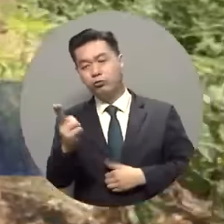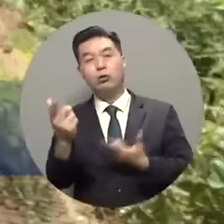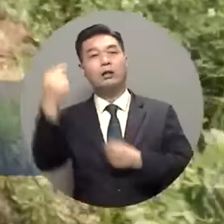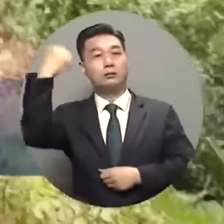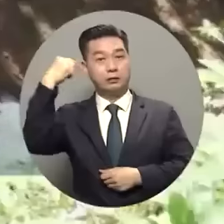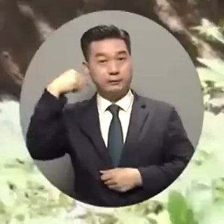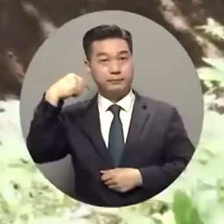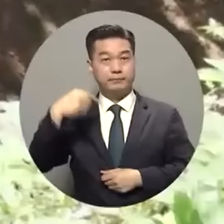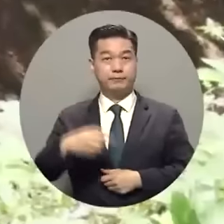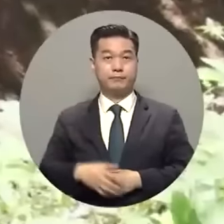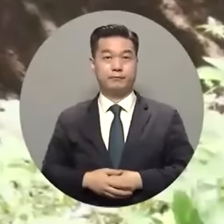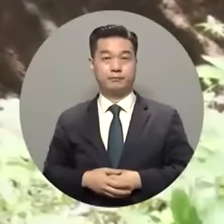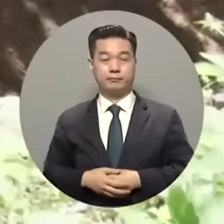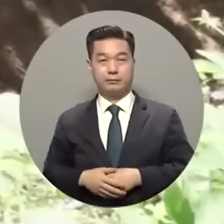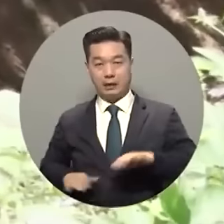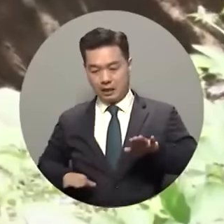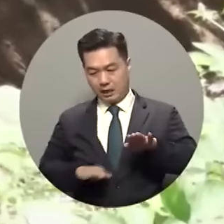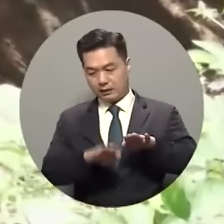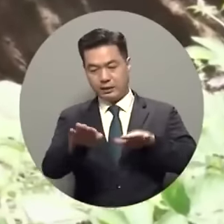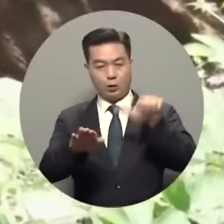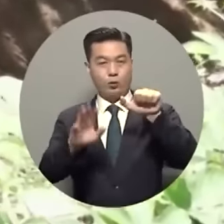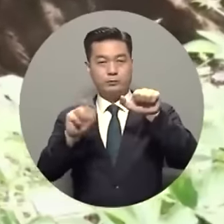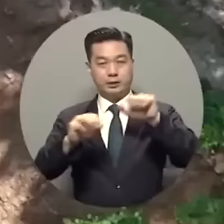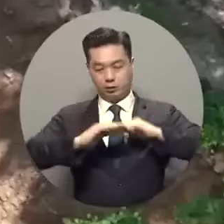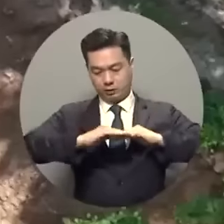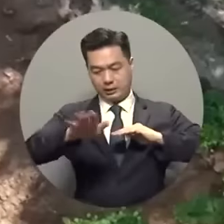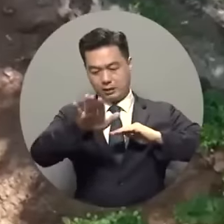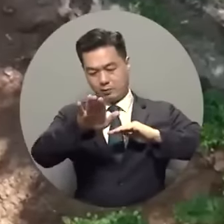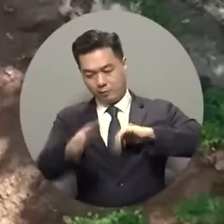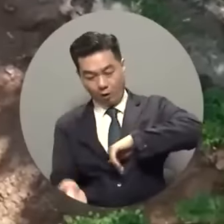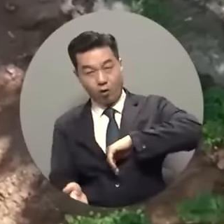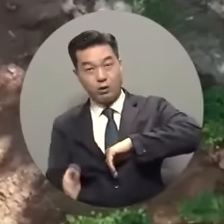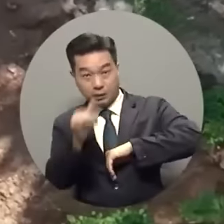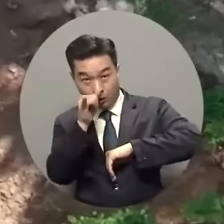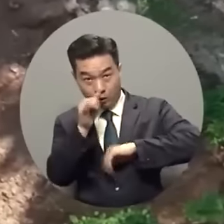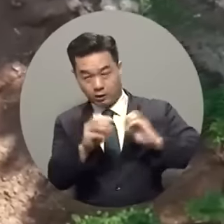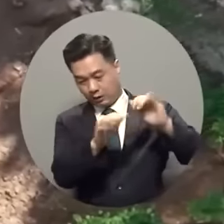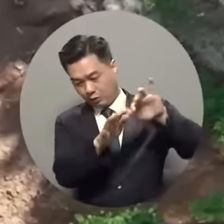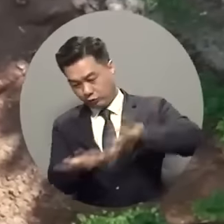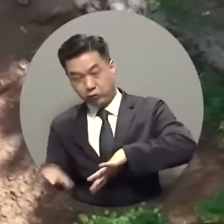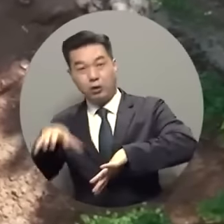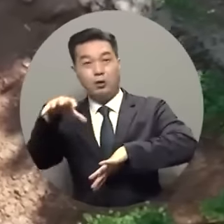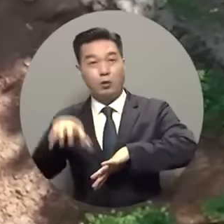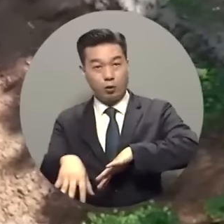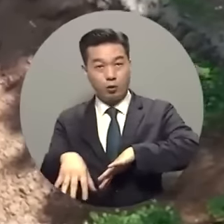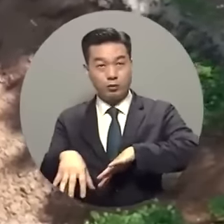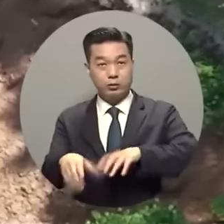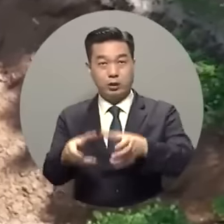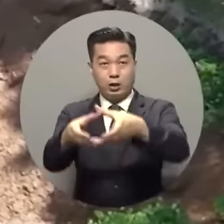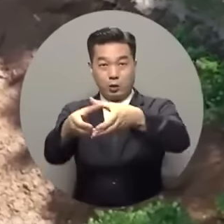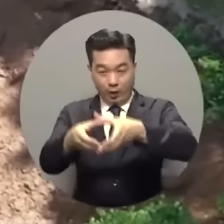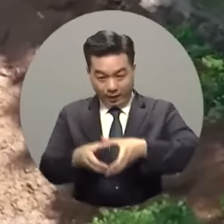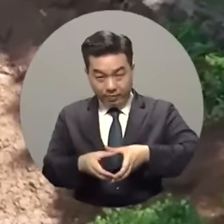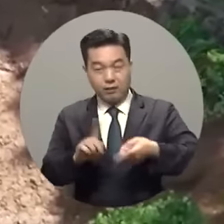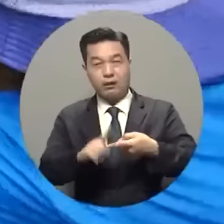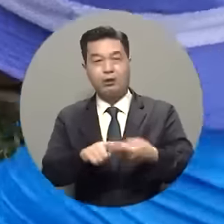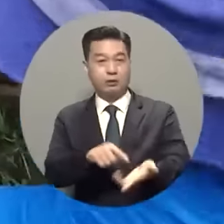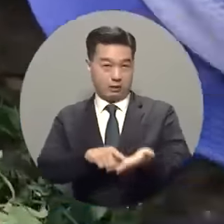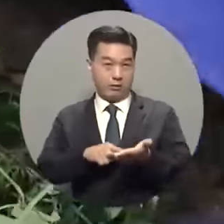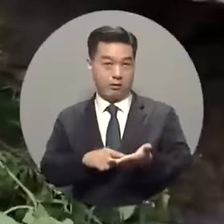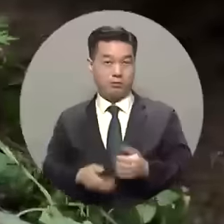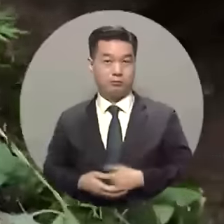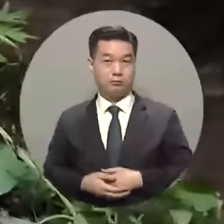위험해 산길이 50m 가량 무너져 있습니다 토사가 쓸려 내려간 자리에는 묻혀 있던 배수관까지 그대로 드러났습니다